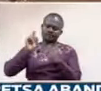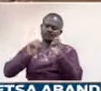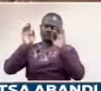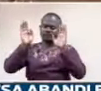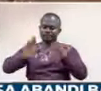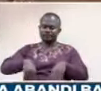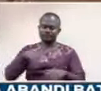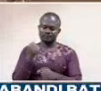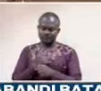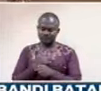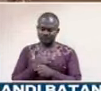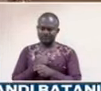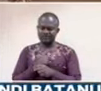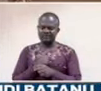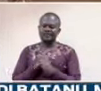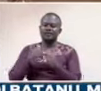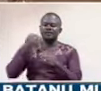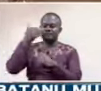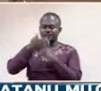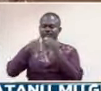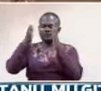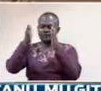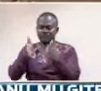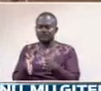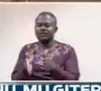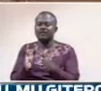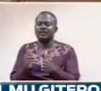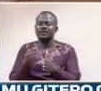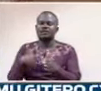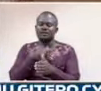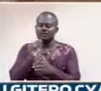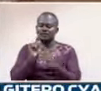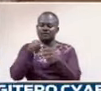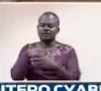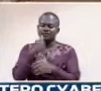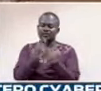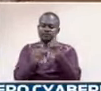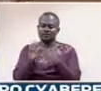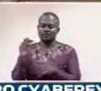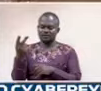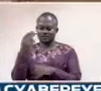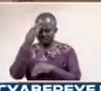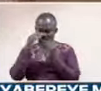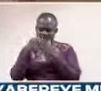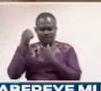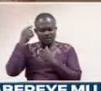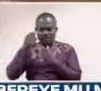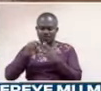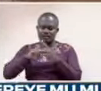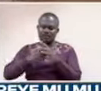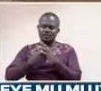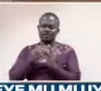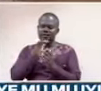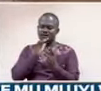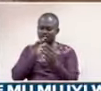babyihorera kubikora, nuko umuntu yanga kujya gukora icyo kizami cya kabiri kuko yumvaga ko bazahera kuri